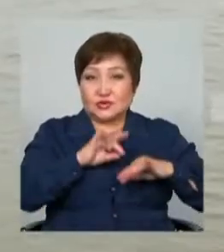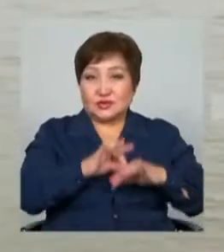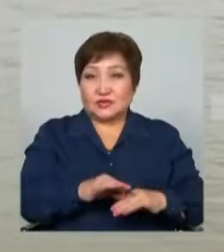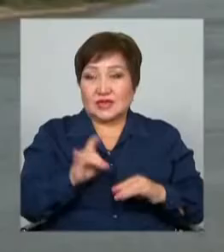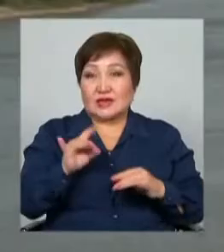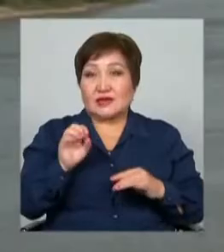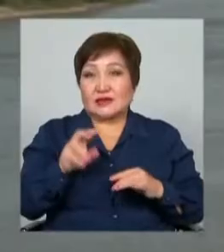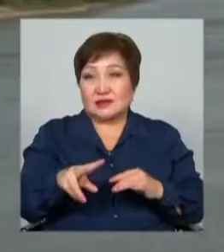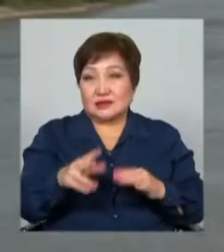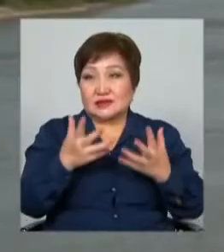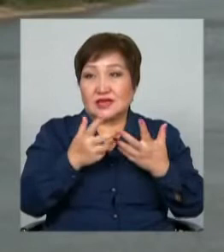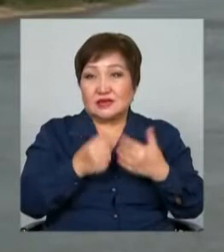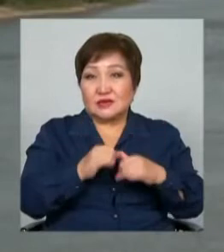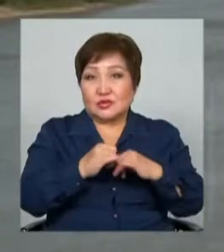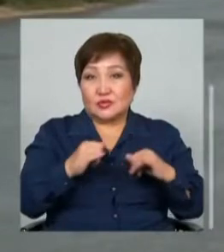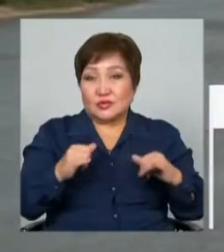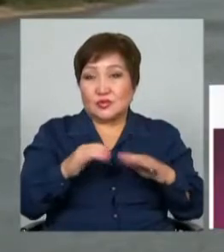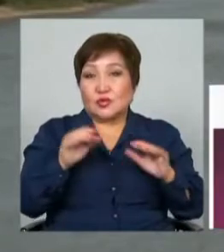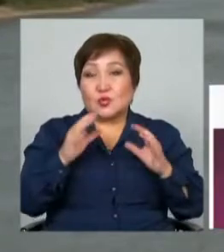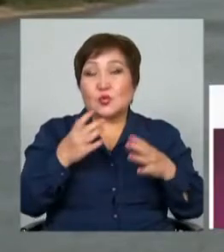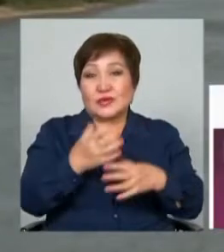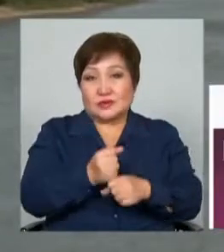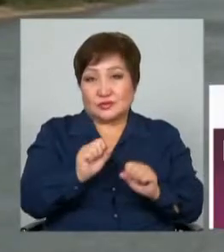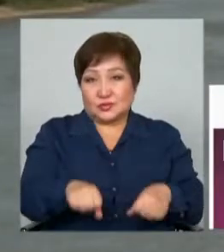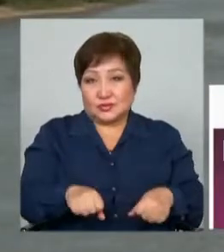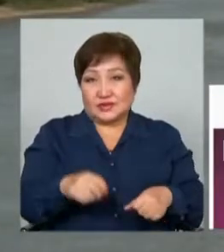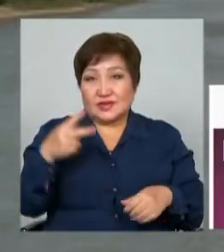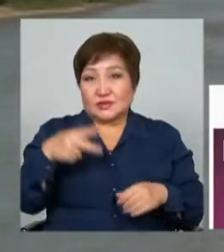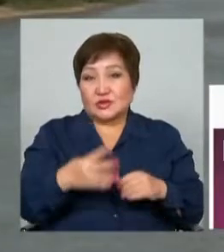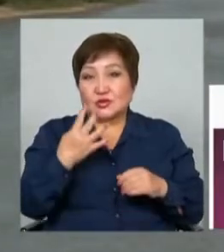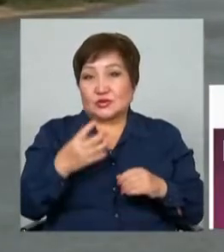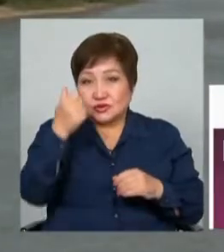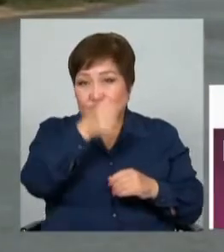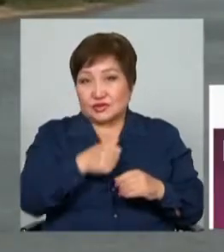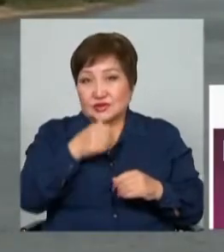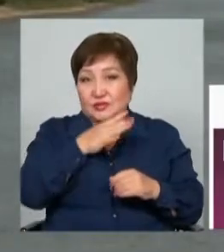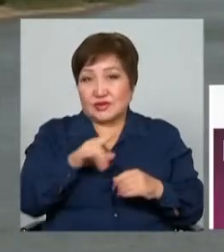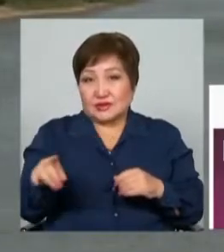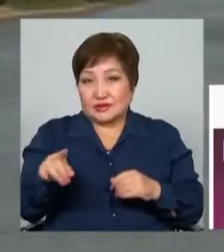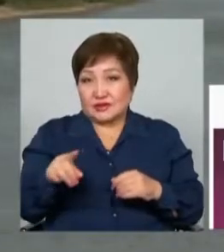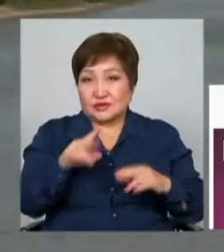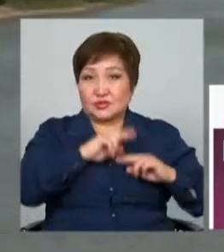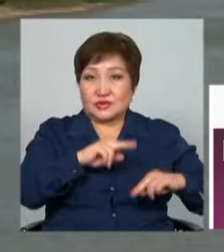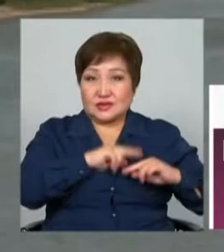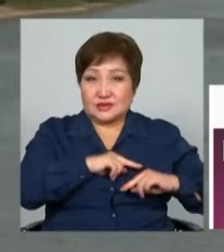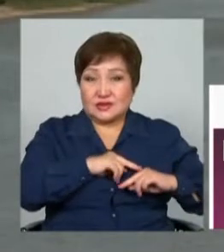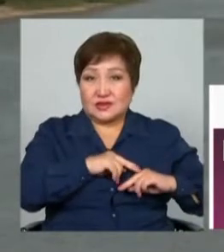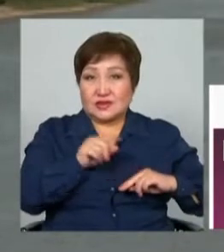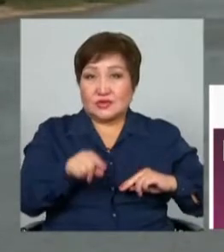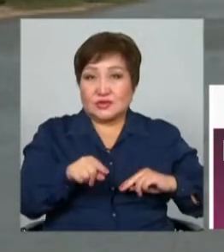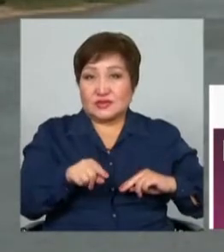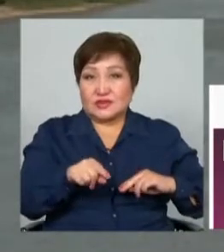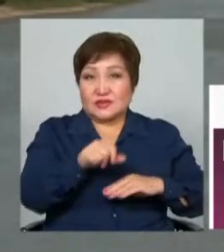мүмкін. 2004 жылдардан бері түп тереңдету жұмыстары осы перекаттарда жүрген болатын.